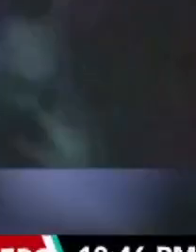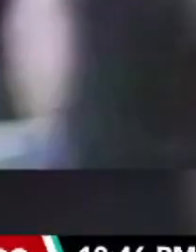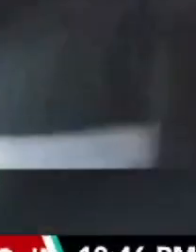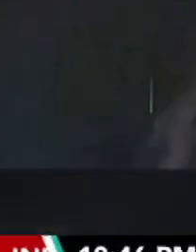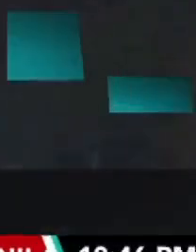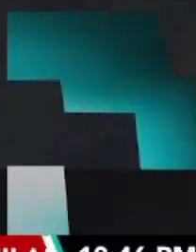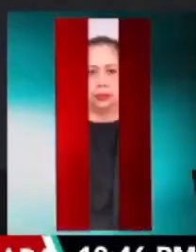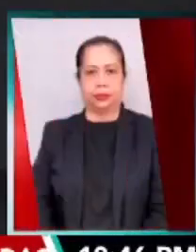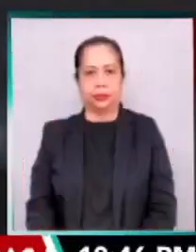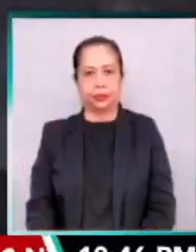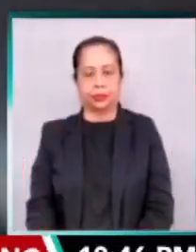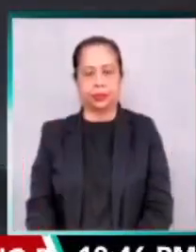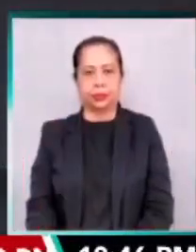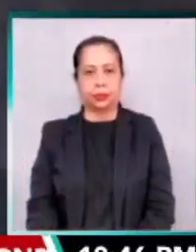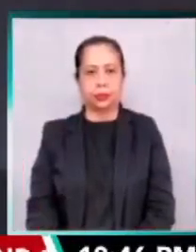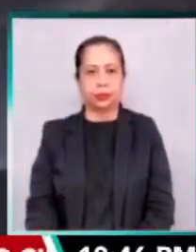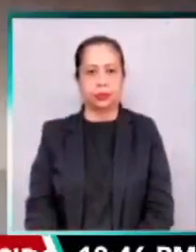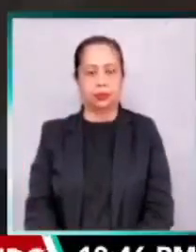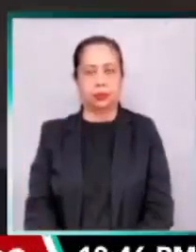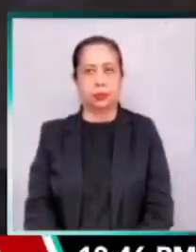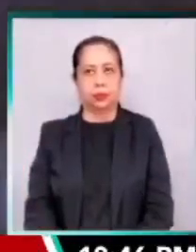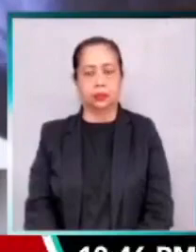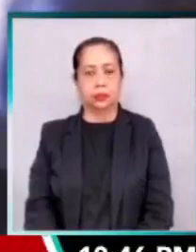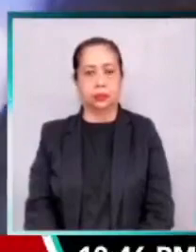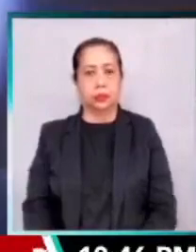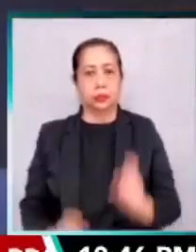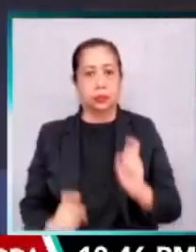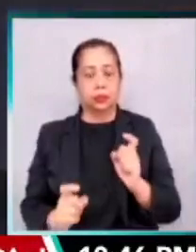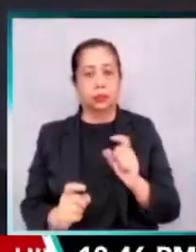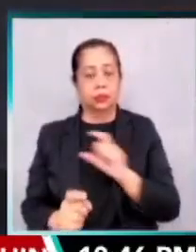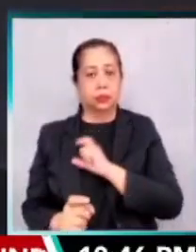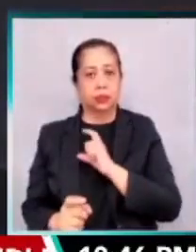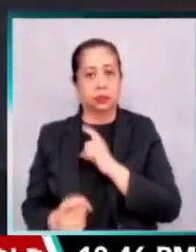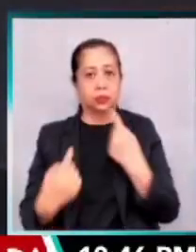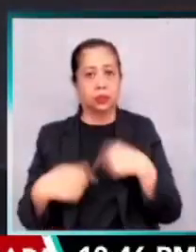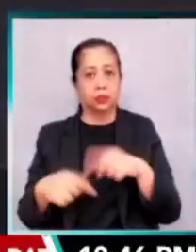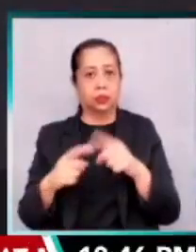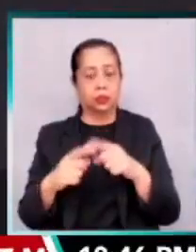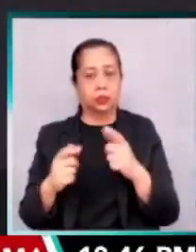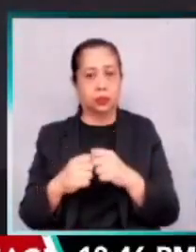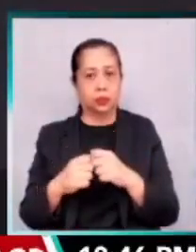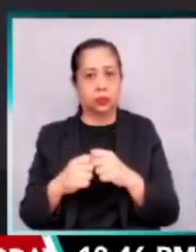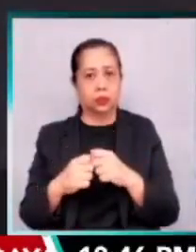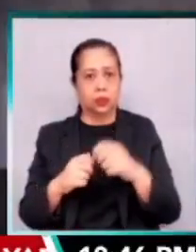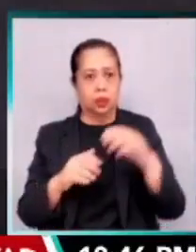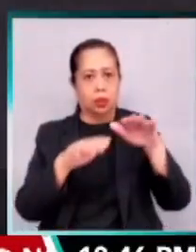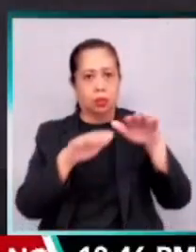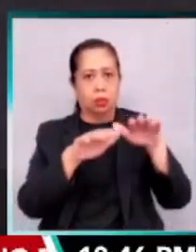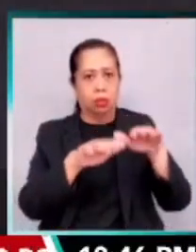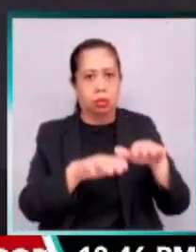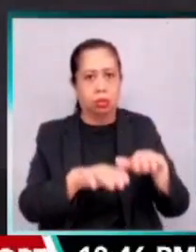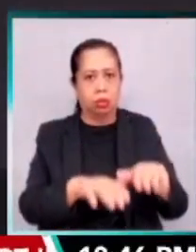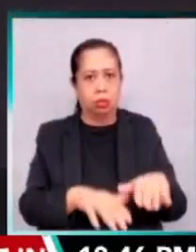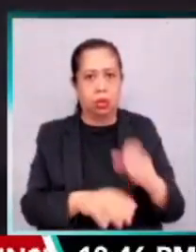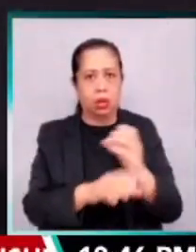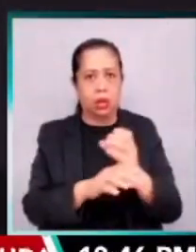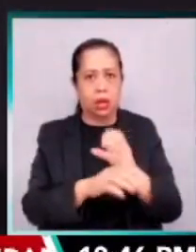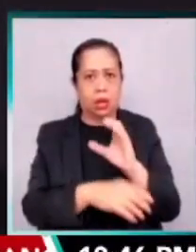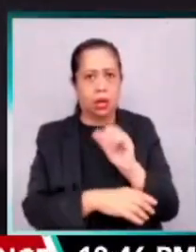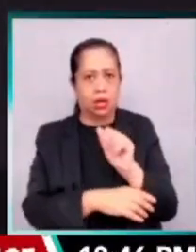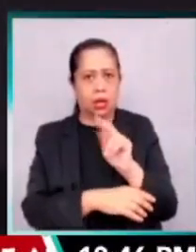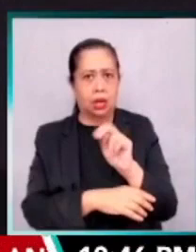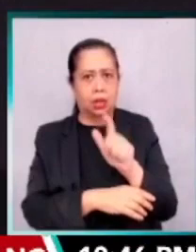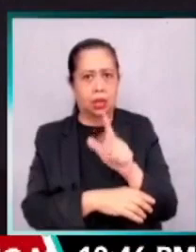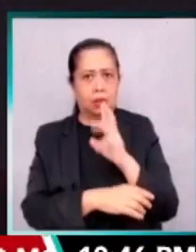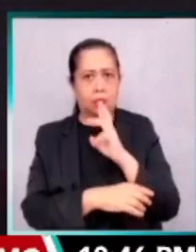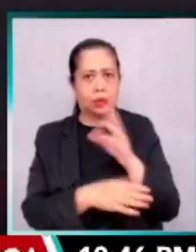Dali-daling lumusong ang pulis na yan patungo sa isang lumulubog na kotse sa isang kanal o waterway sa